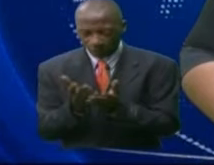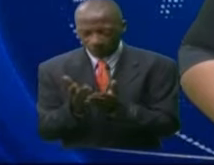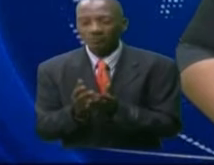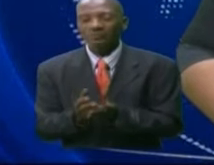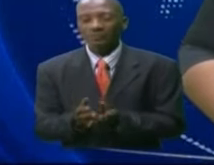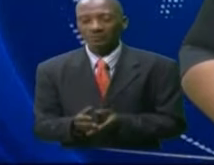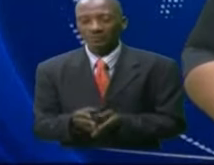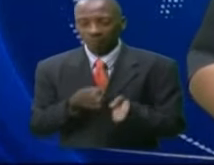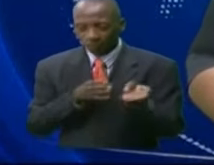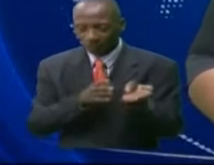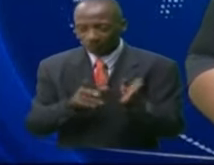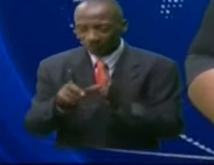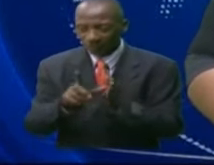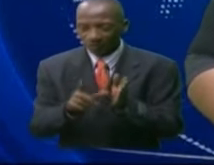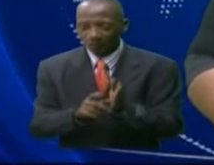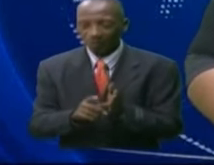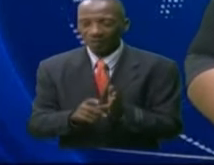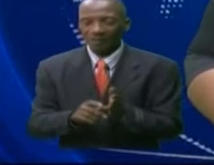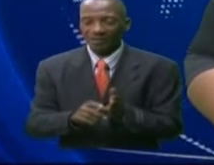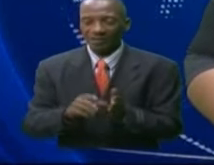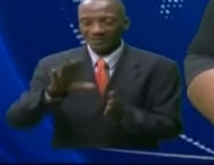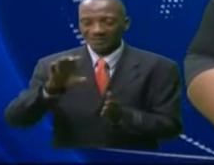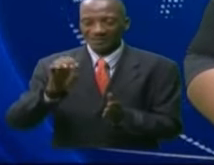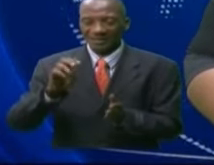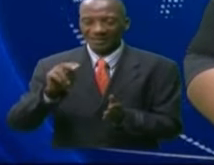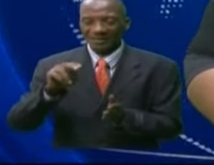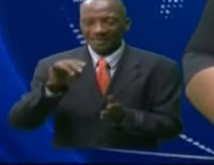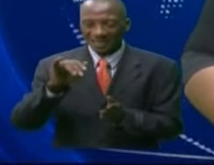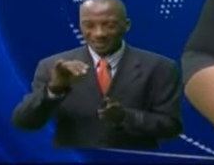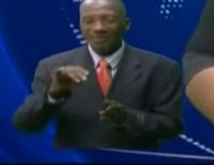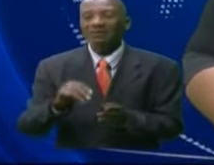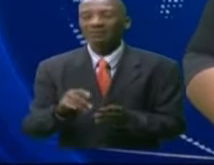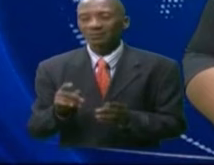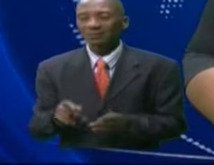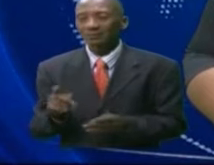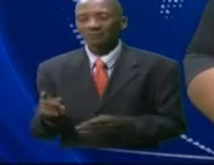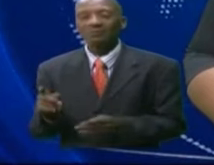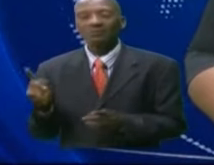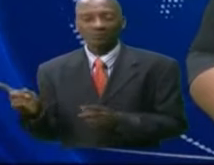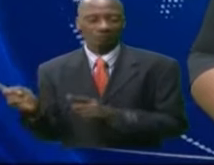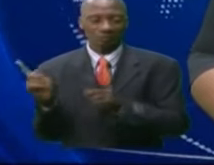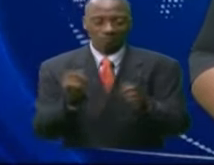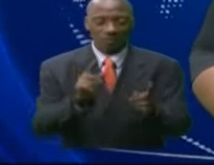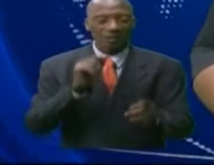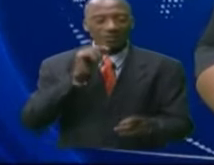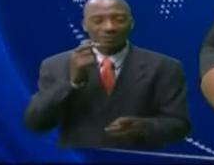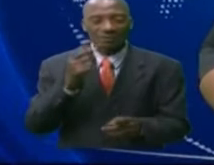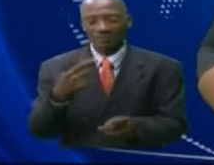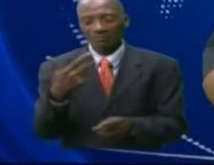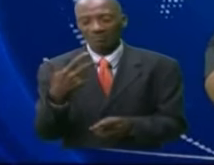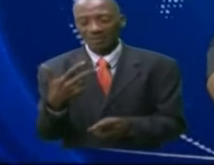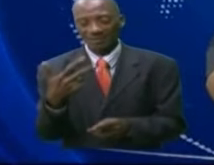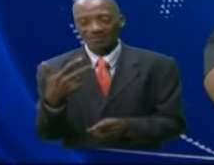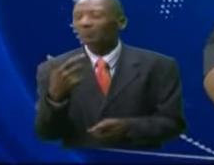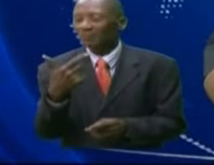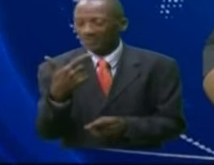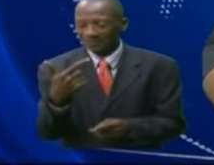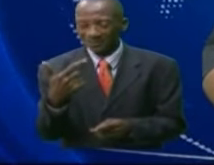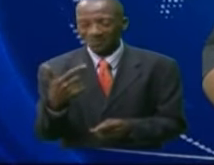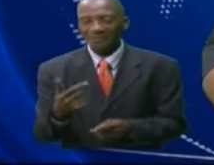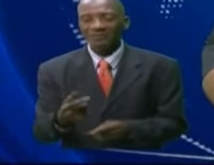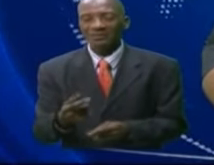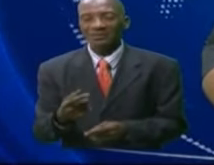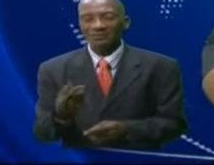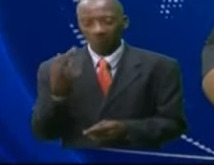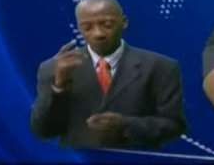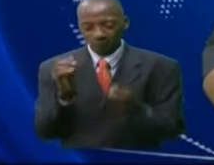indépendante qui organise des audiences pour y statuer le mardi 17 octobre 2023 à 9h dans ces